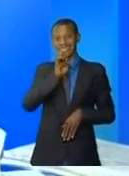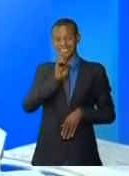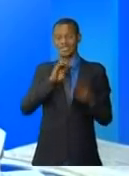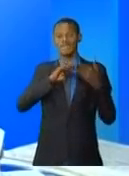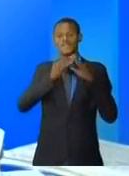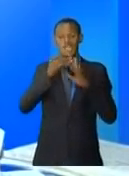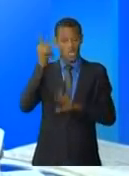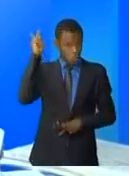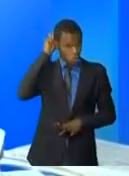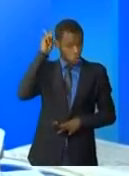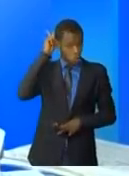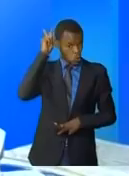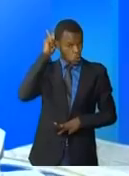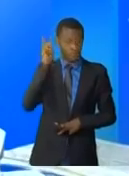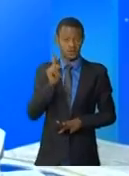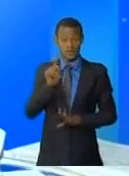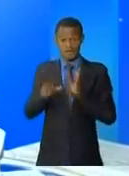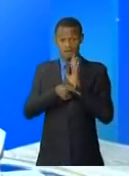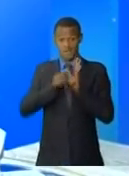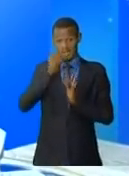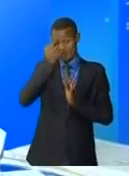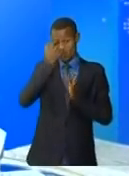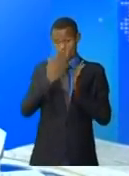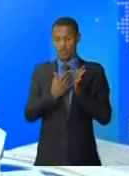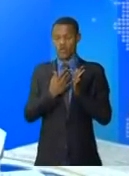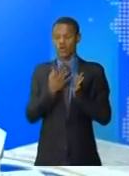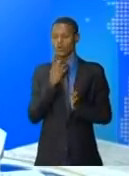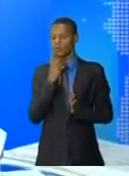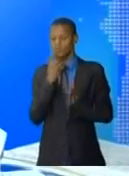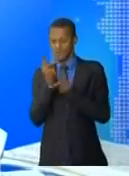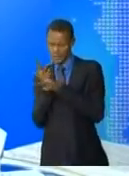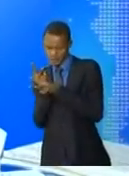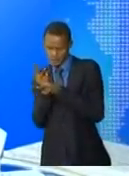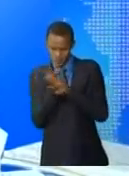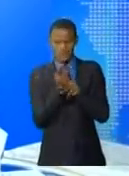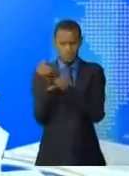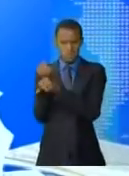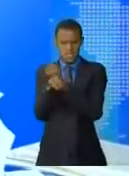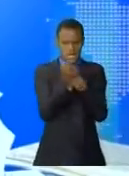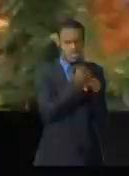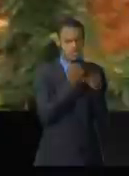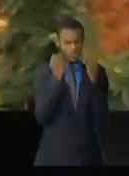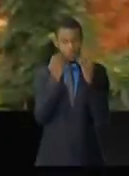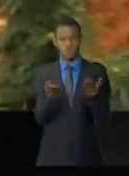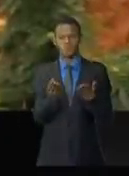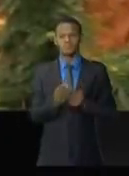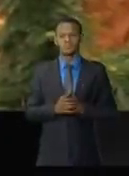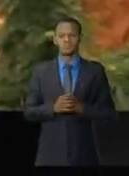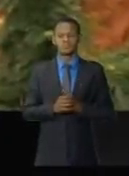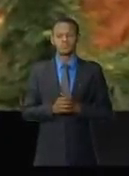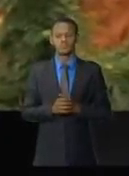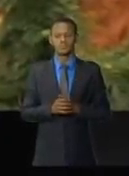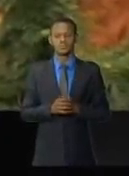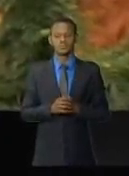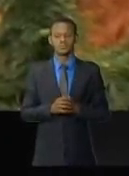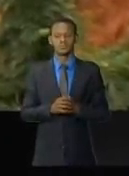aujourd'hui les travaux couplés à ceux de réhabilitation de la route Ungu-Ngununda. Des conduites